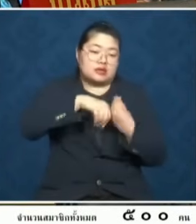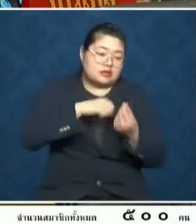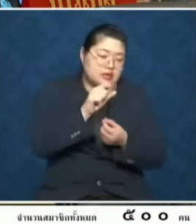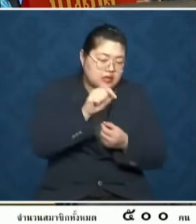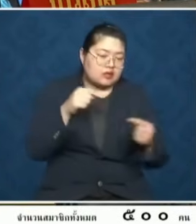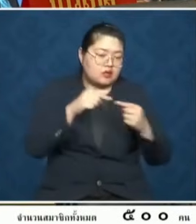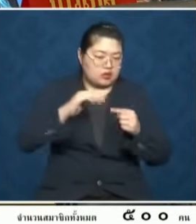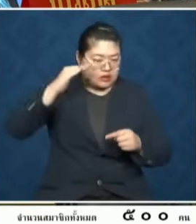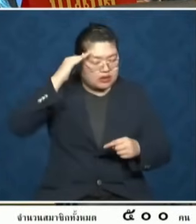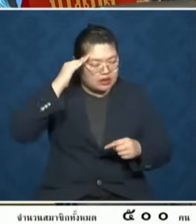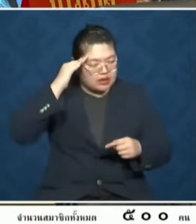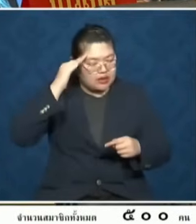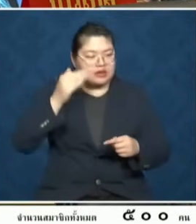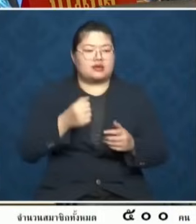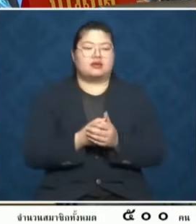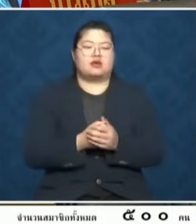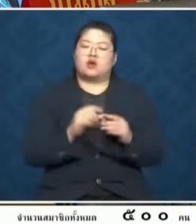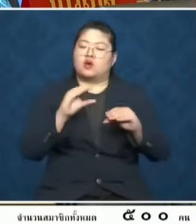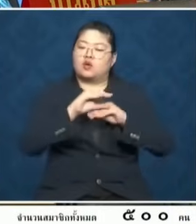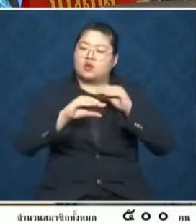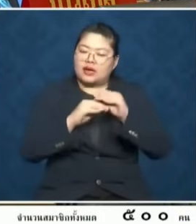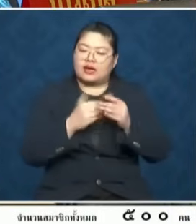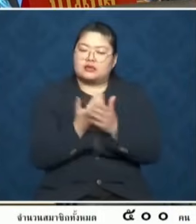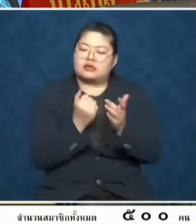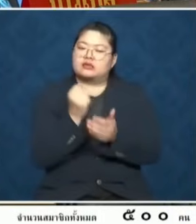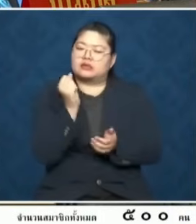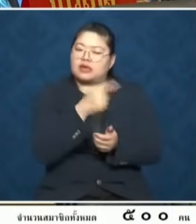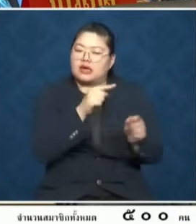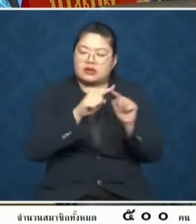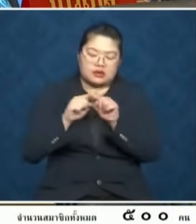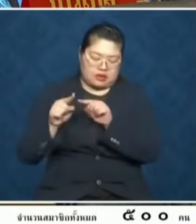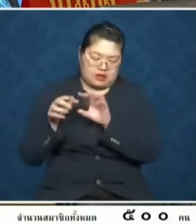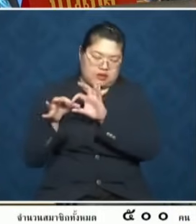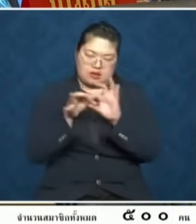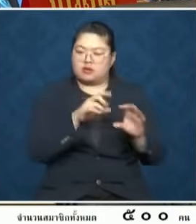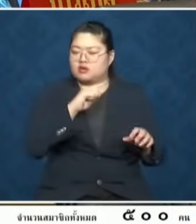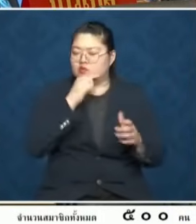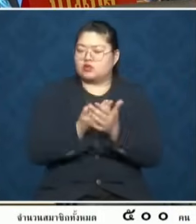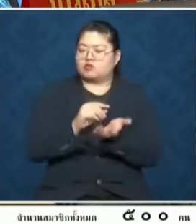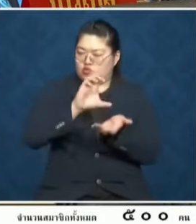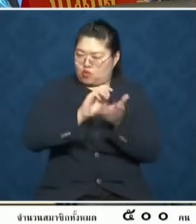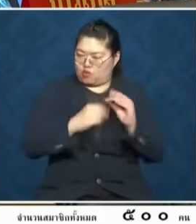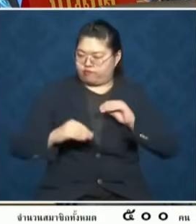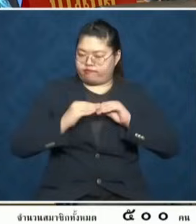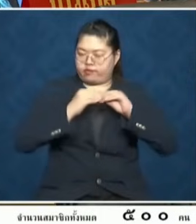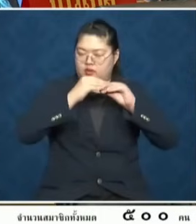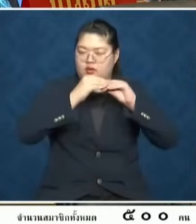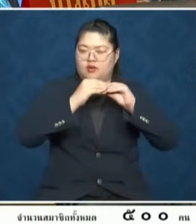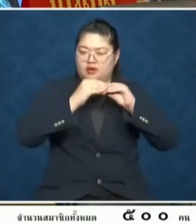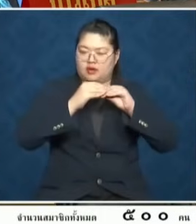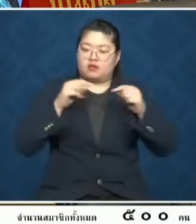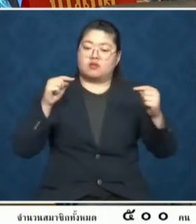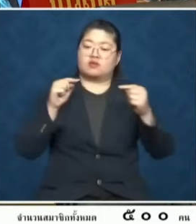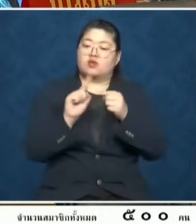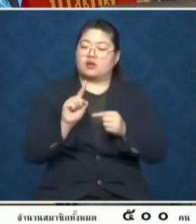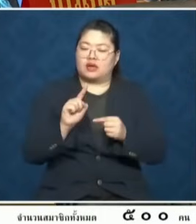กองทัทำธุรกิจหากินกับโครงการจัดซื้อจัดจ้างของกองทัพยิ่งมีงบประมาณที่มากขึ้นเท่าไหร่ก็ย่อมตามมา